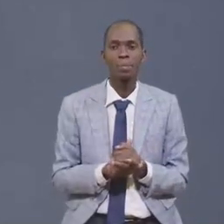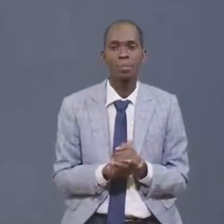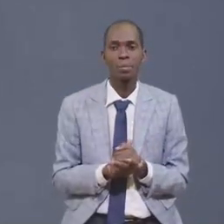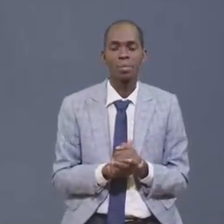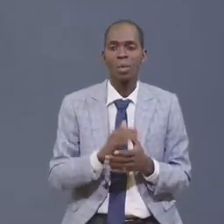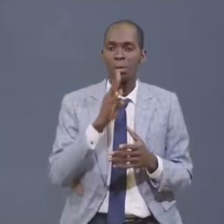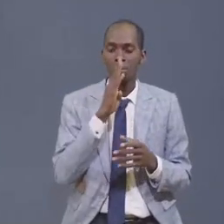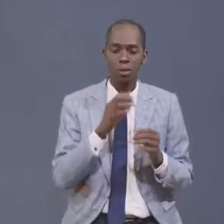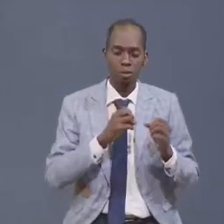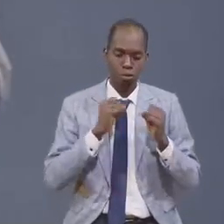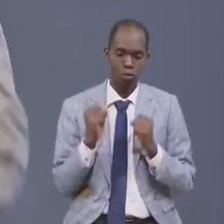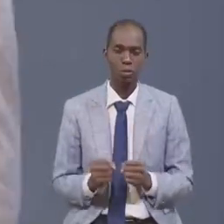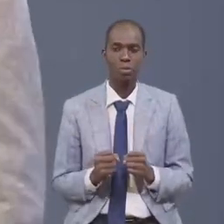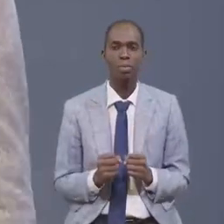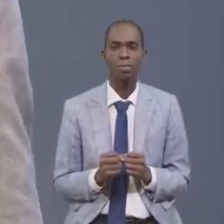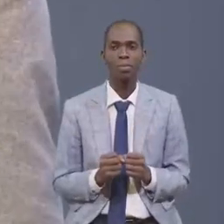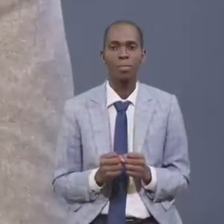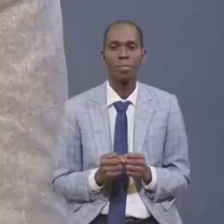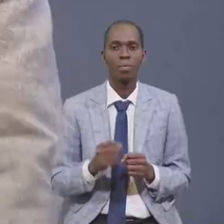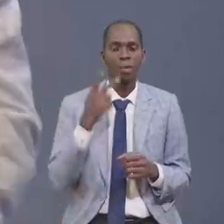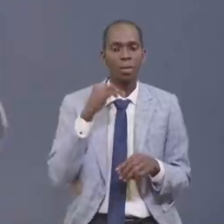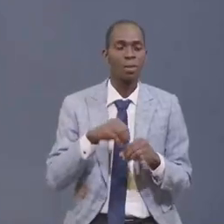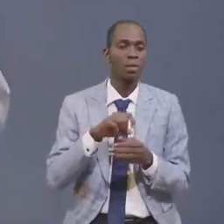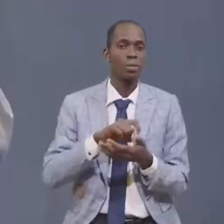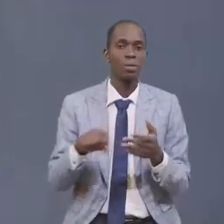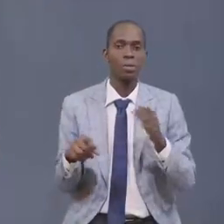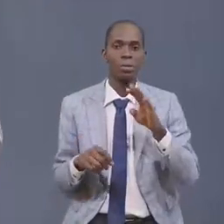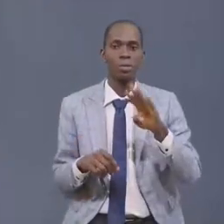Fortifiez-vous. Verset 14.